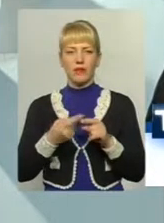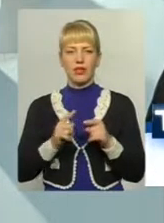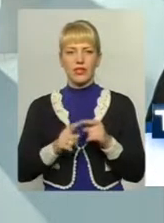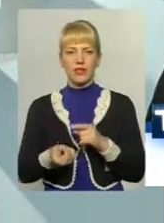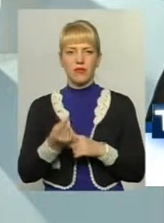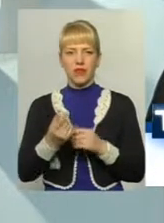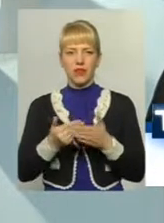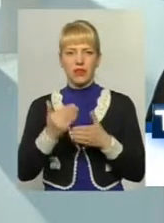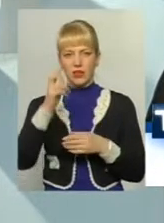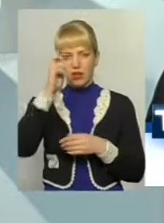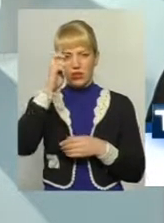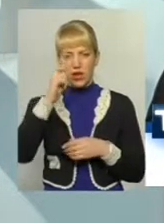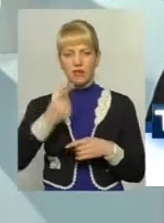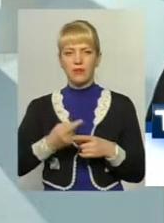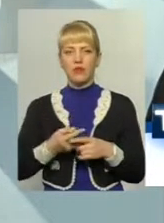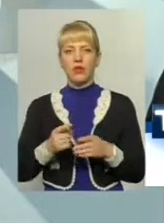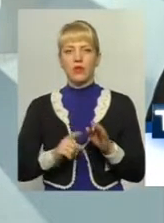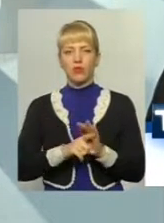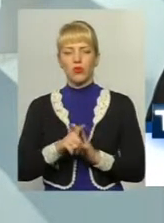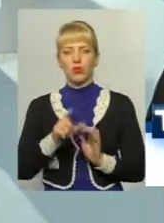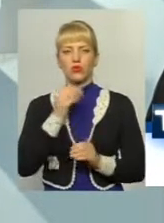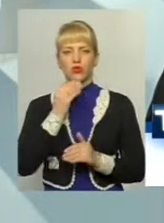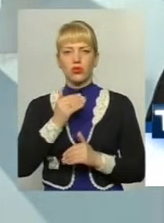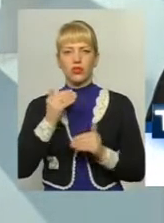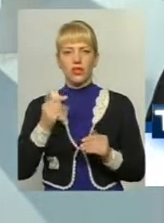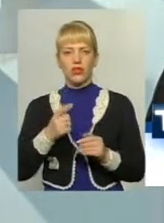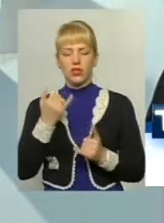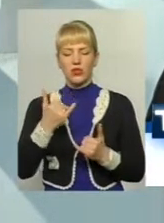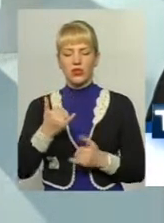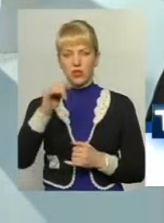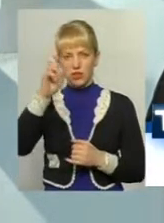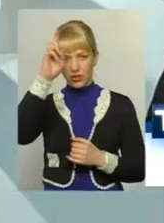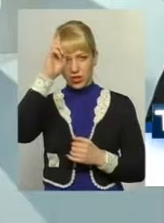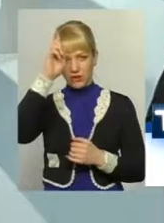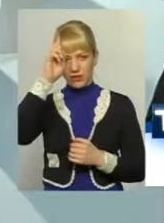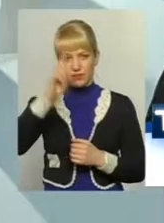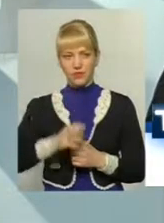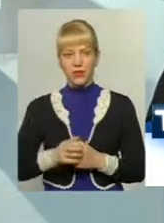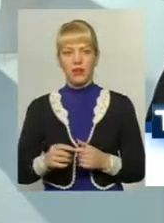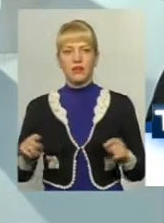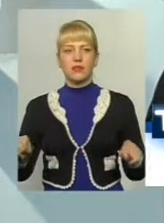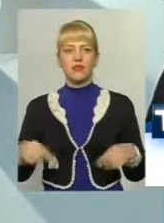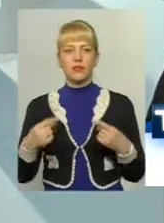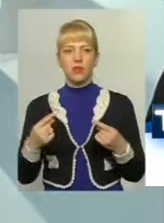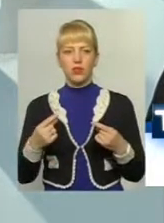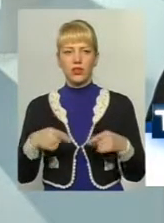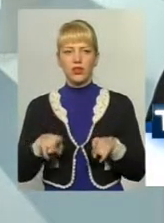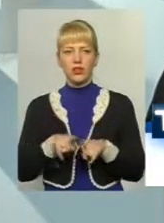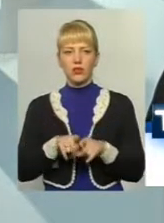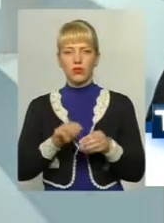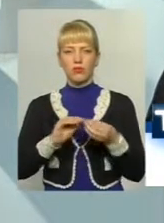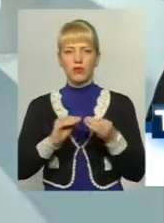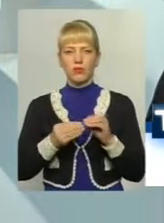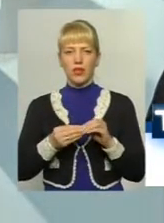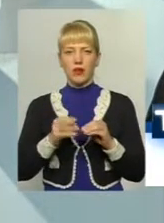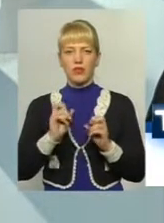діючих. Це дві. Перша – це проблеми, які породжені монополістами, природніми монополіями, які надають послуги ОСББ.